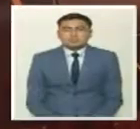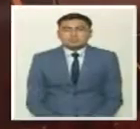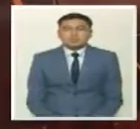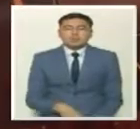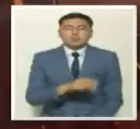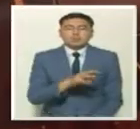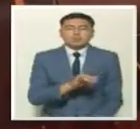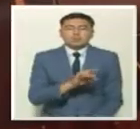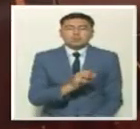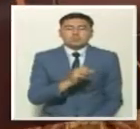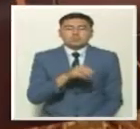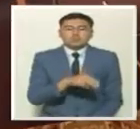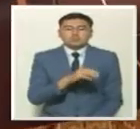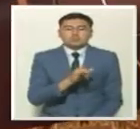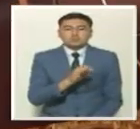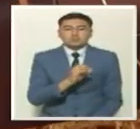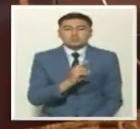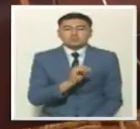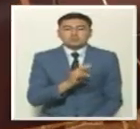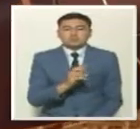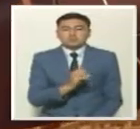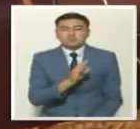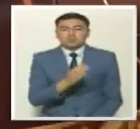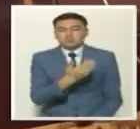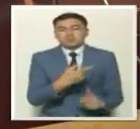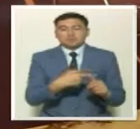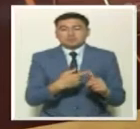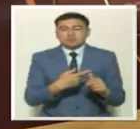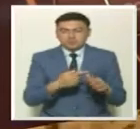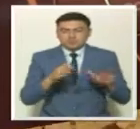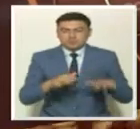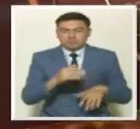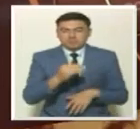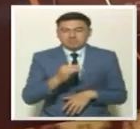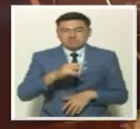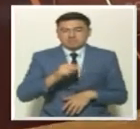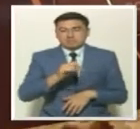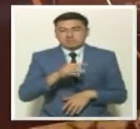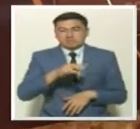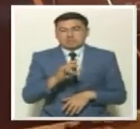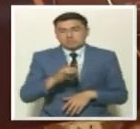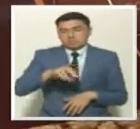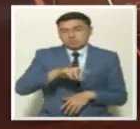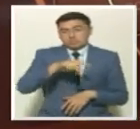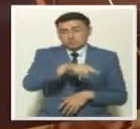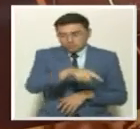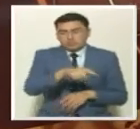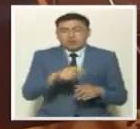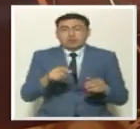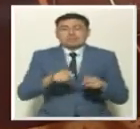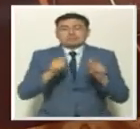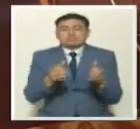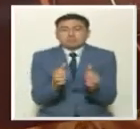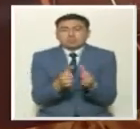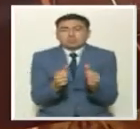Мұрат Өскінбаев атындағы Маңғыстау облыстық филармониясында қобызшылар тобының тұсаукесер концерті өтті. Алғаш рет құрылған топтың мақсаты қазақ